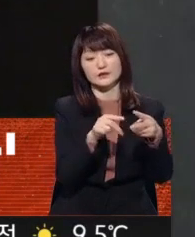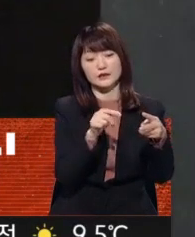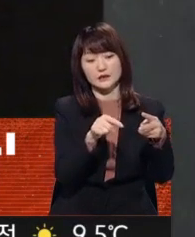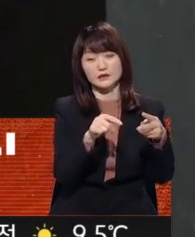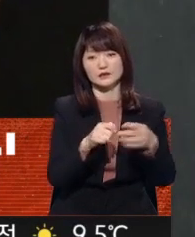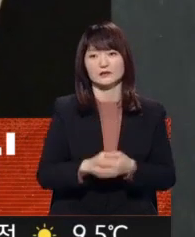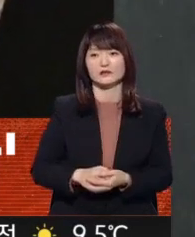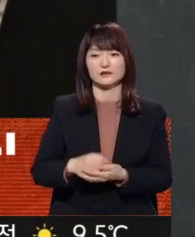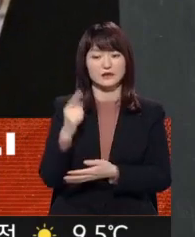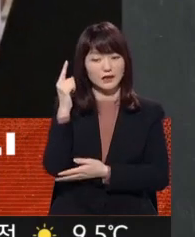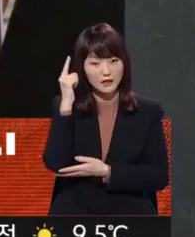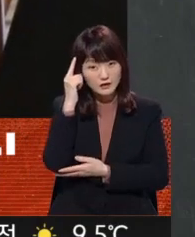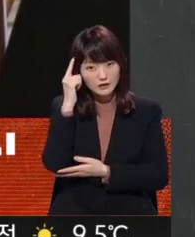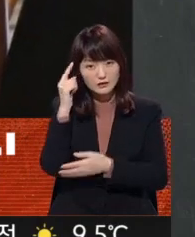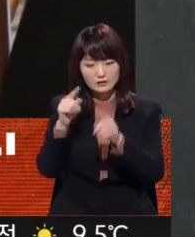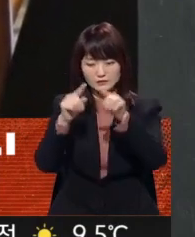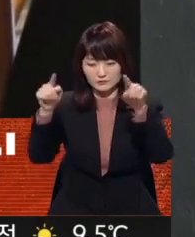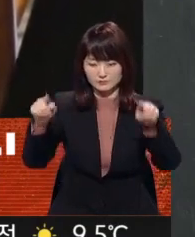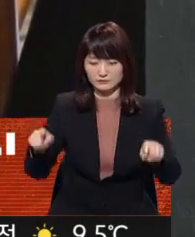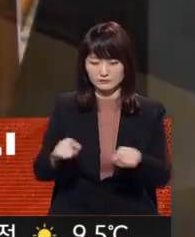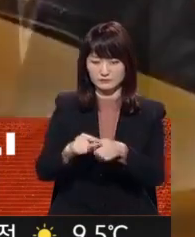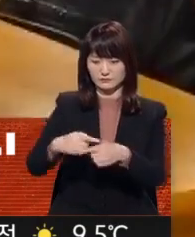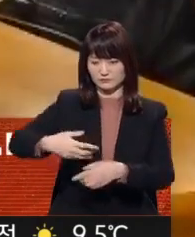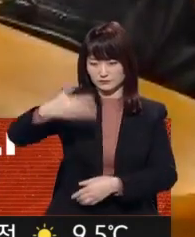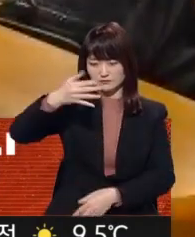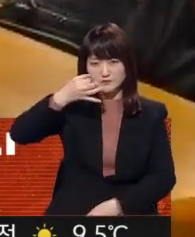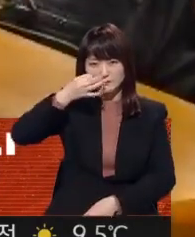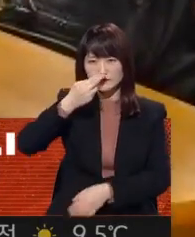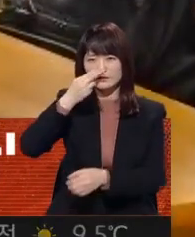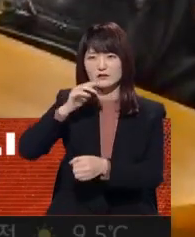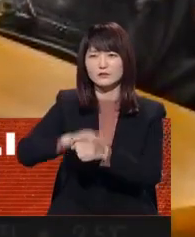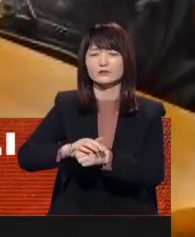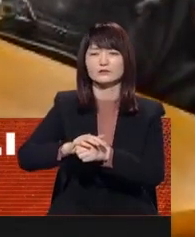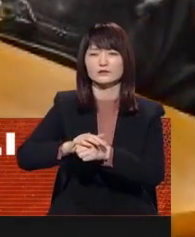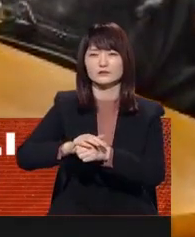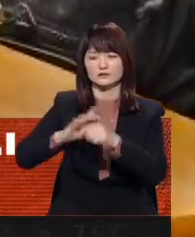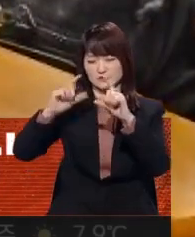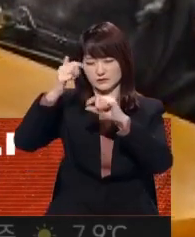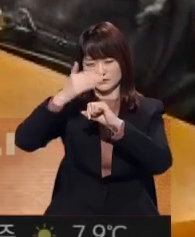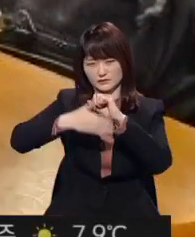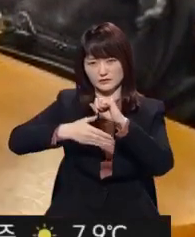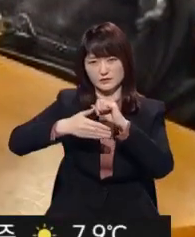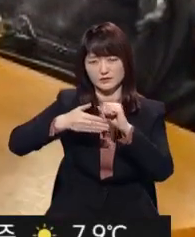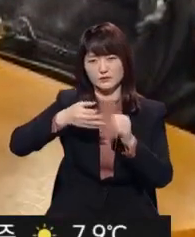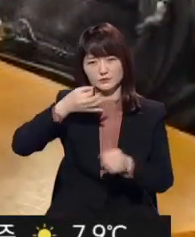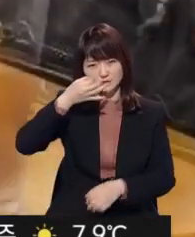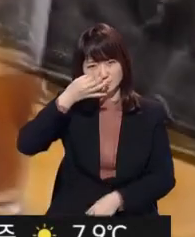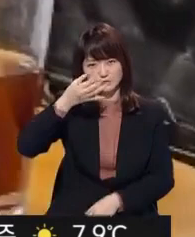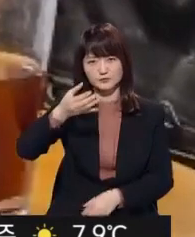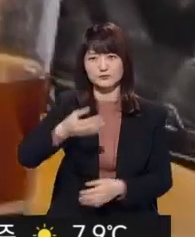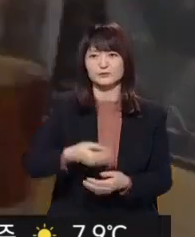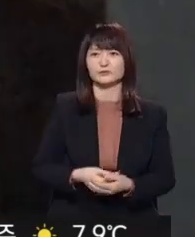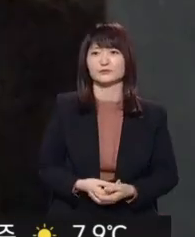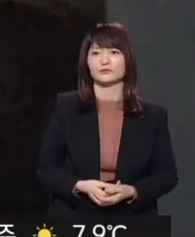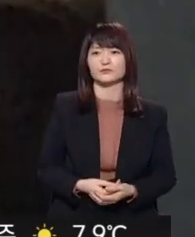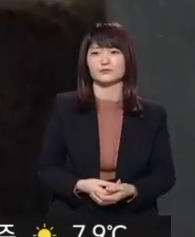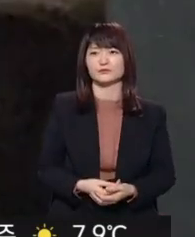적었습니다 너무 어이가 없어서 사진으로 남겼다고 합니다 그렇군요 자 또 다른 사진이어서 보시죠